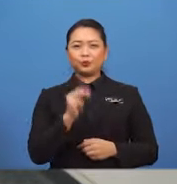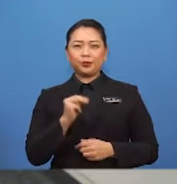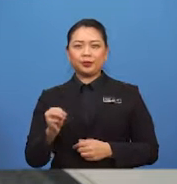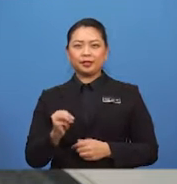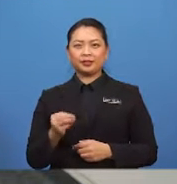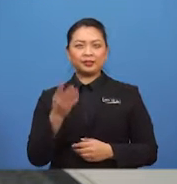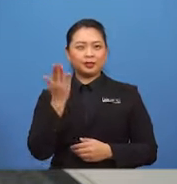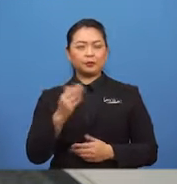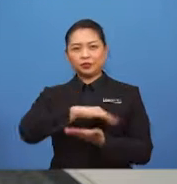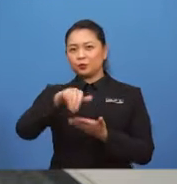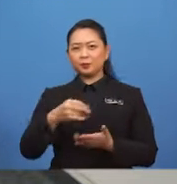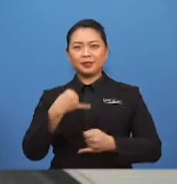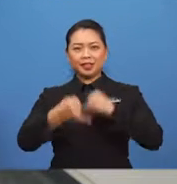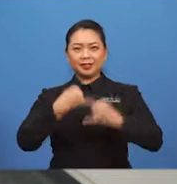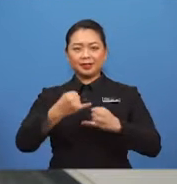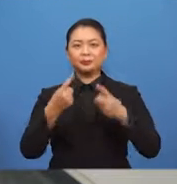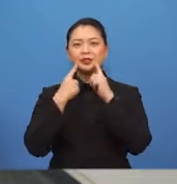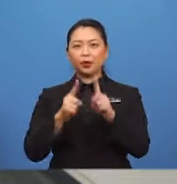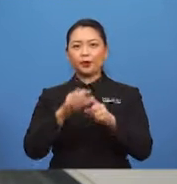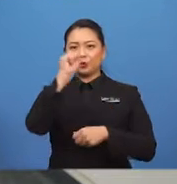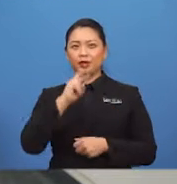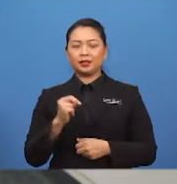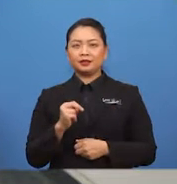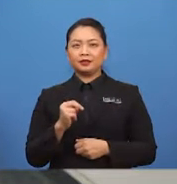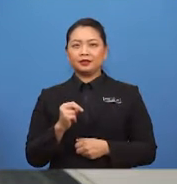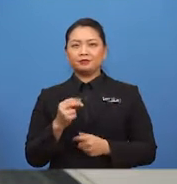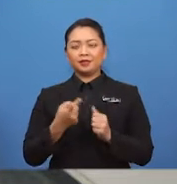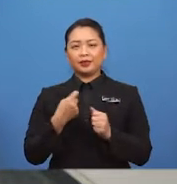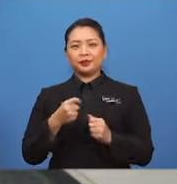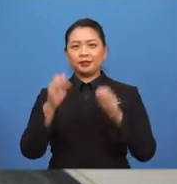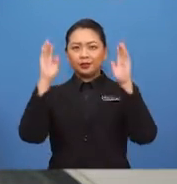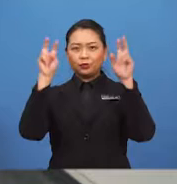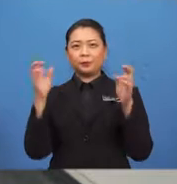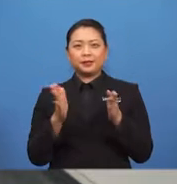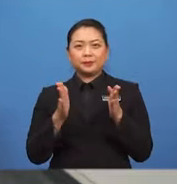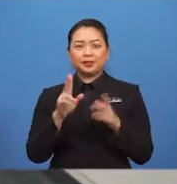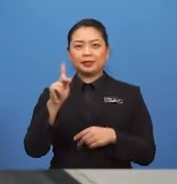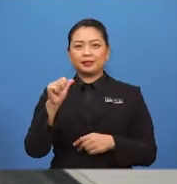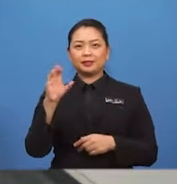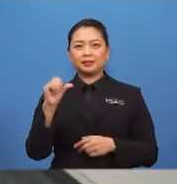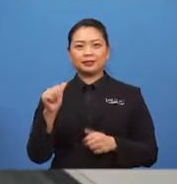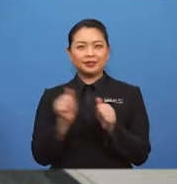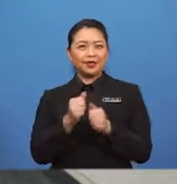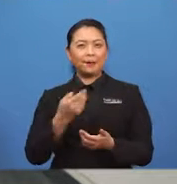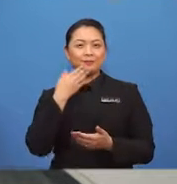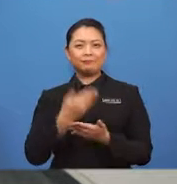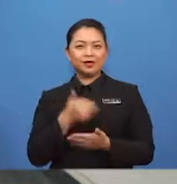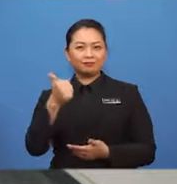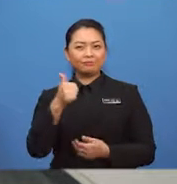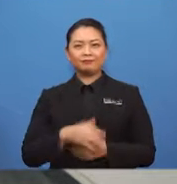murid-murid. Kamu semua berjaya menjawab soalan-soalan dari subtopik kaca dan seramik dengan baik